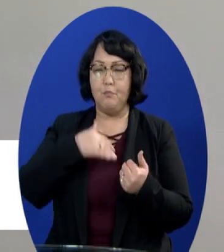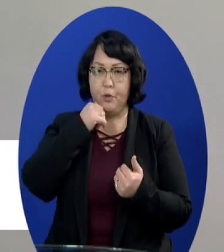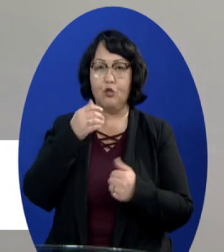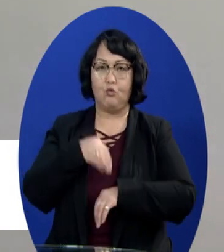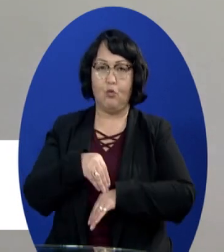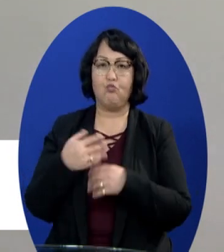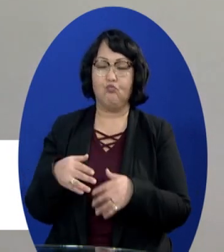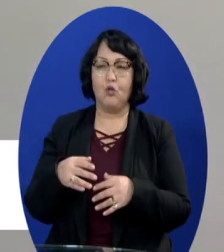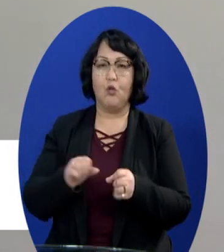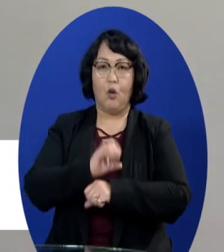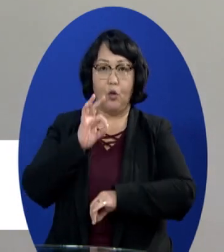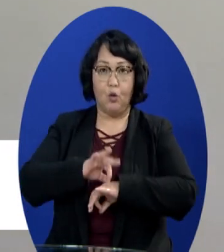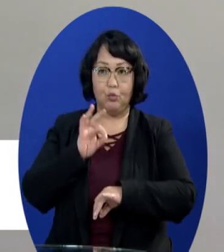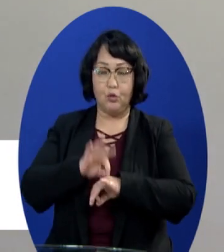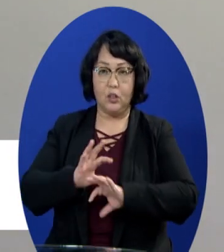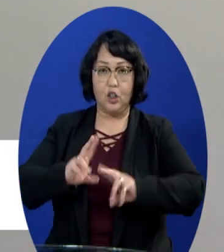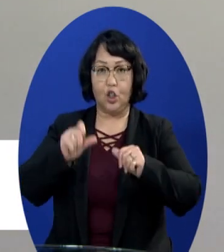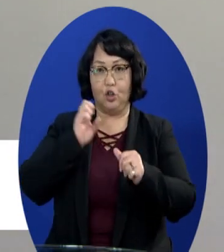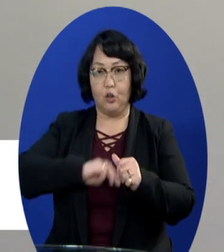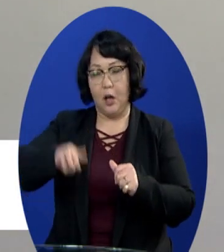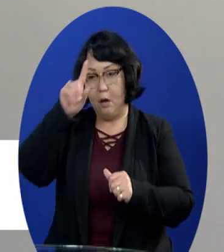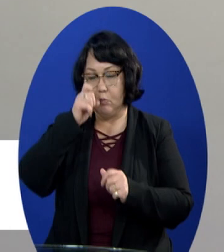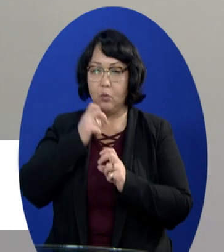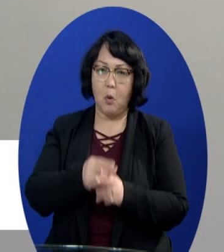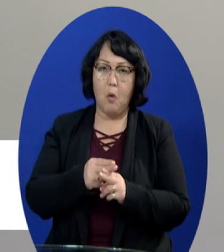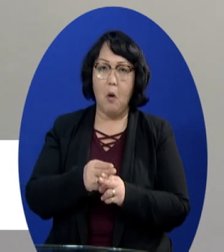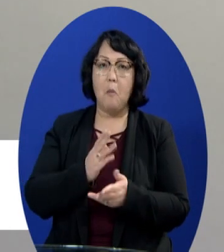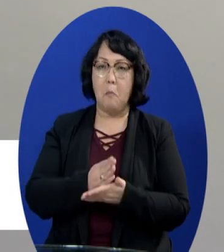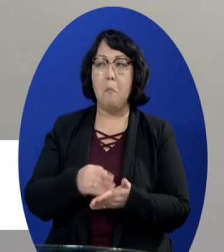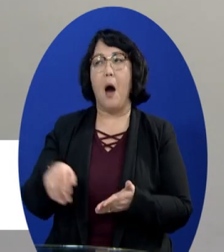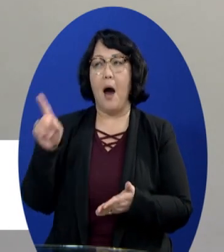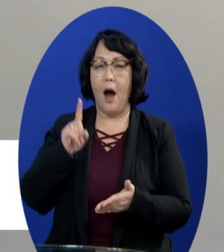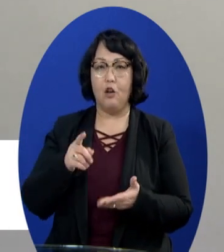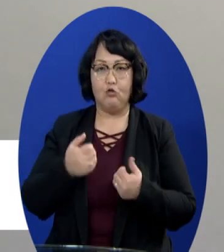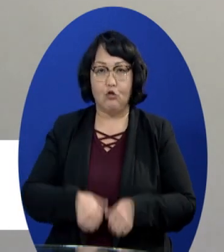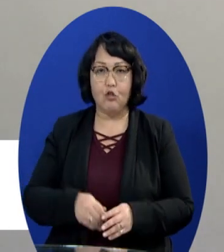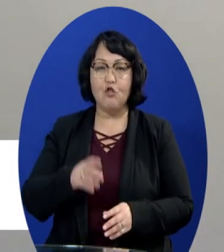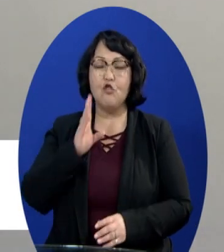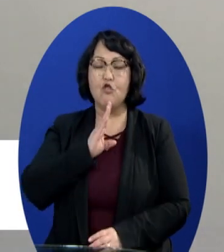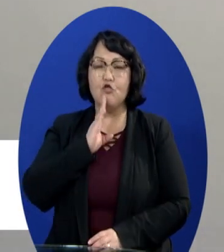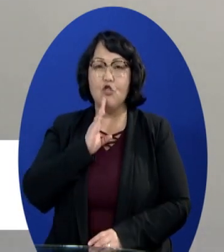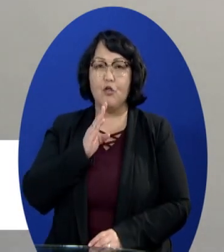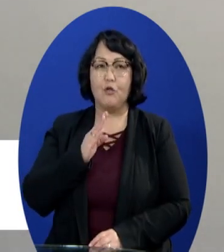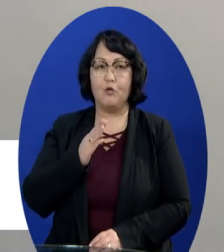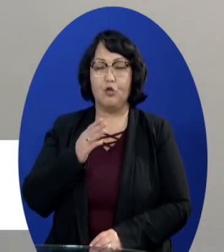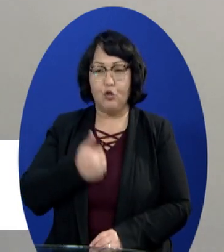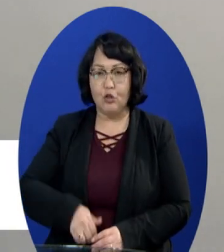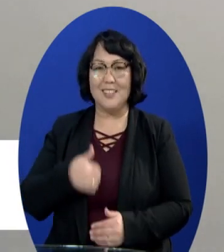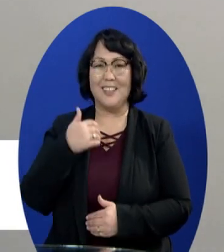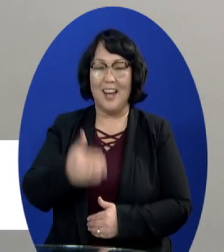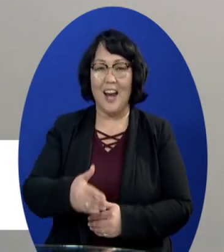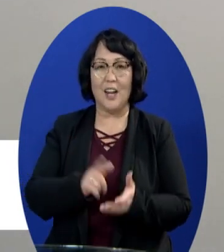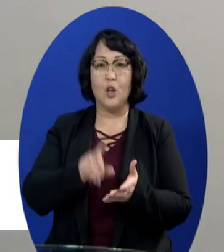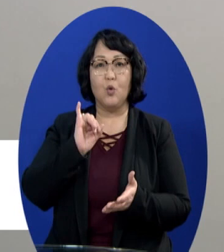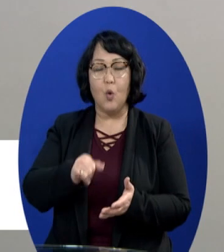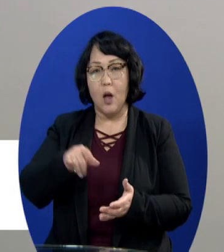коронавирусын холбогдох эмчилгээг бол хийгдэд явж байгаа. Түүнчлэн одоо амарчсан ихэд одоо төрсний дараах одоо